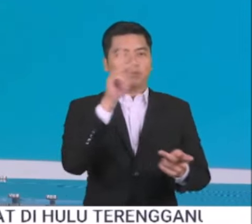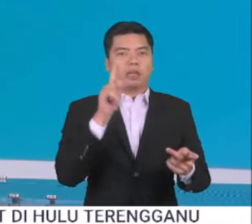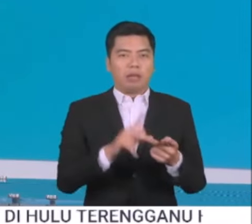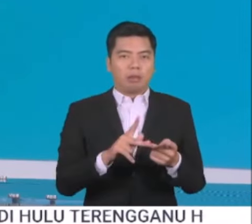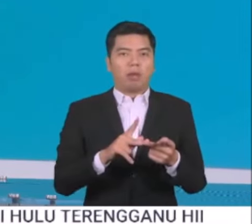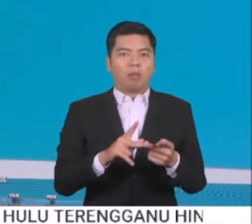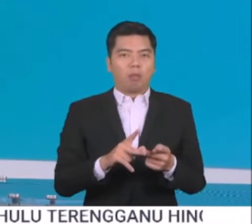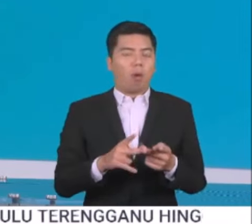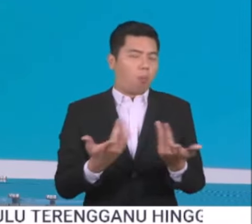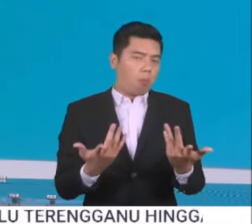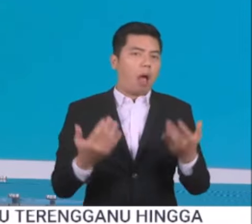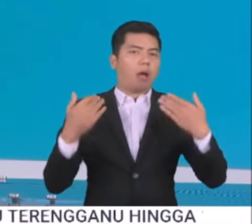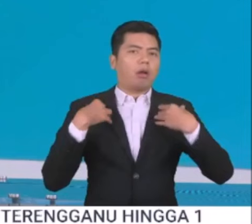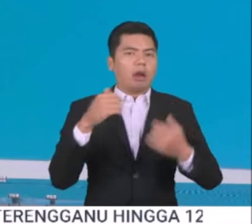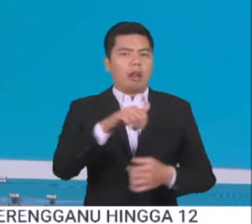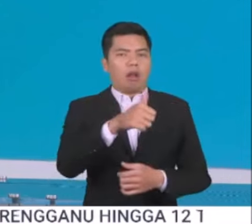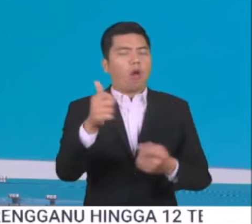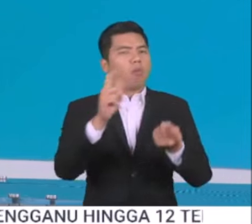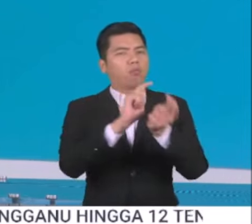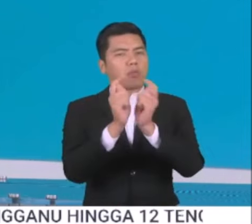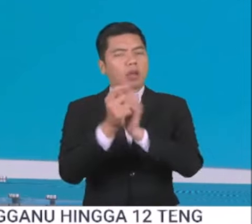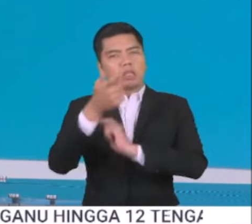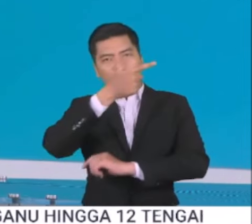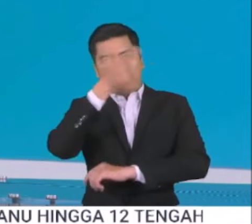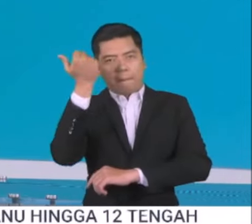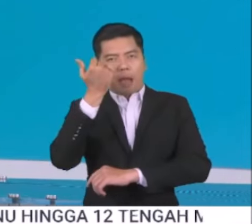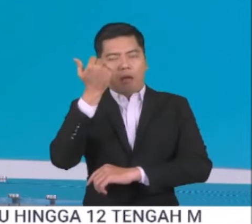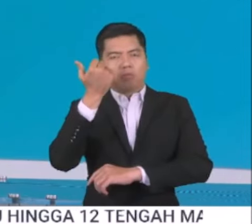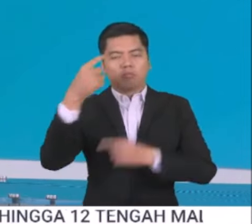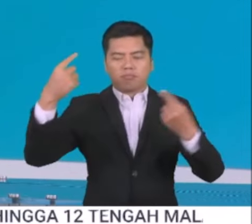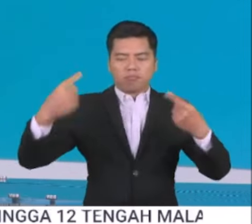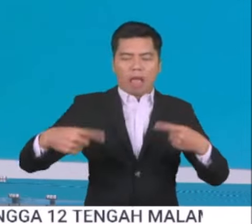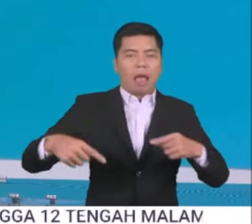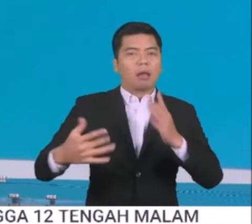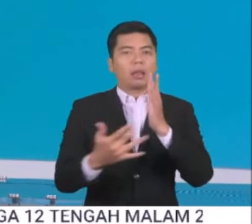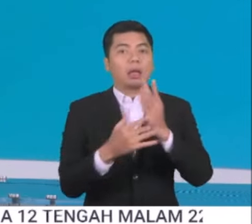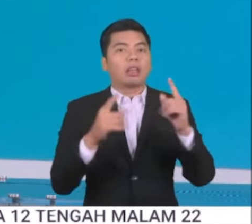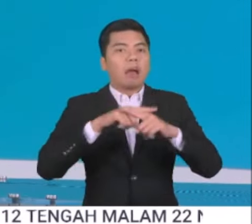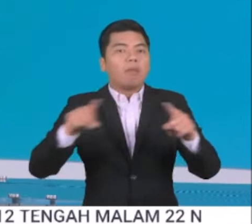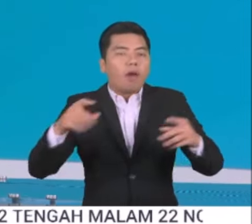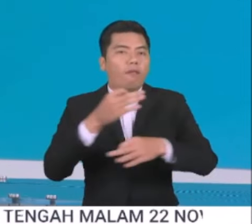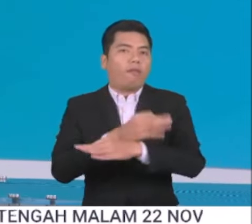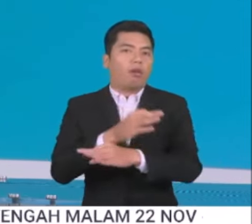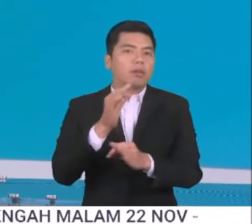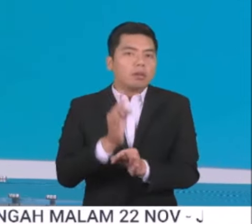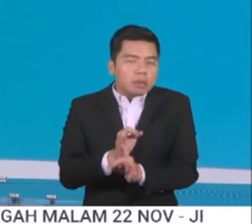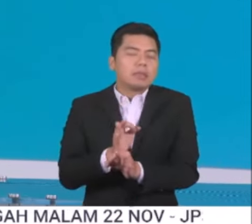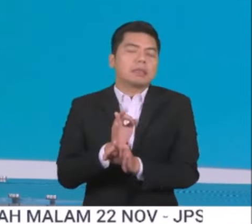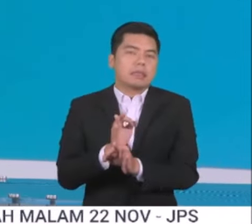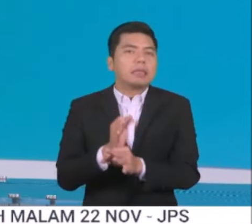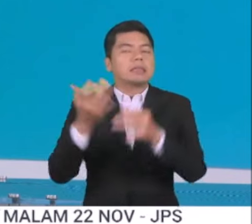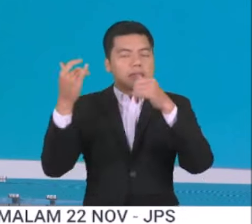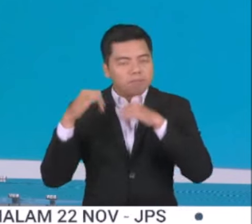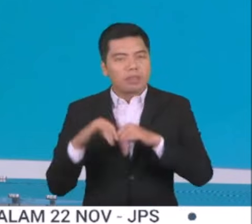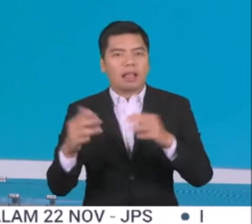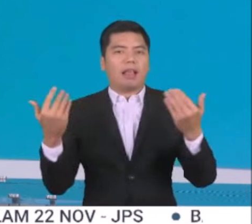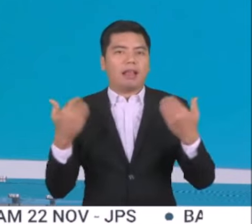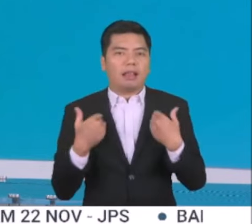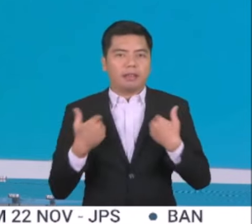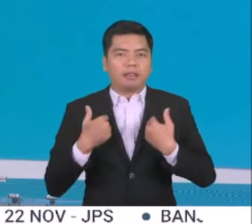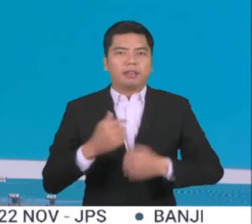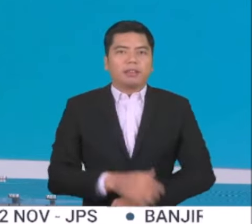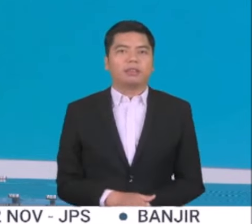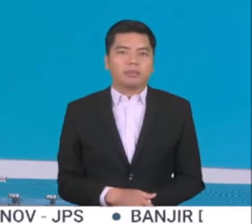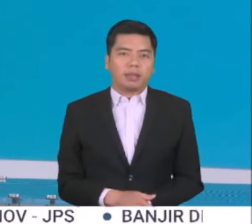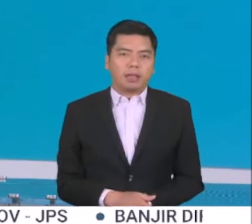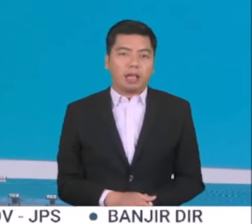meski lanskapnya berubah dek kerana saingan teknologi. Namun, fungsinya terus didamba segedap